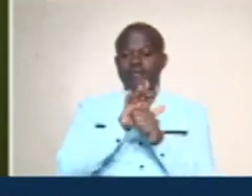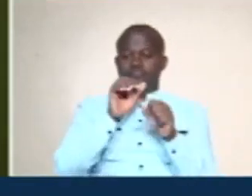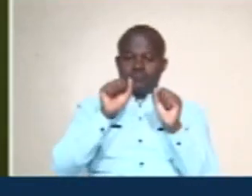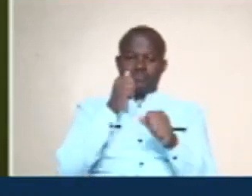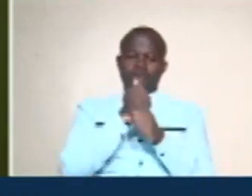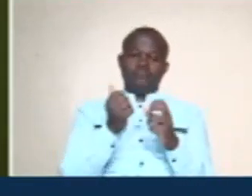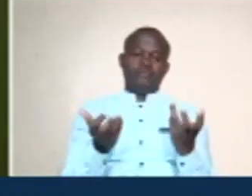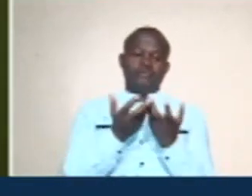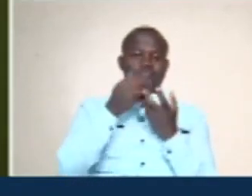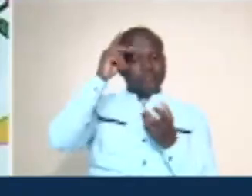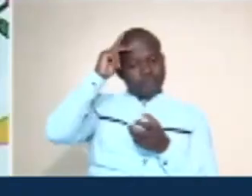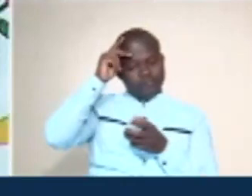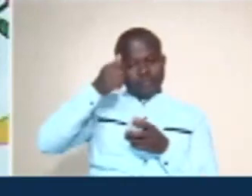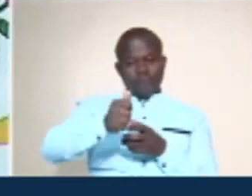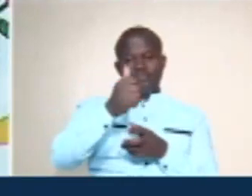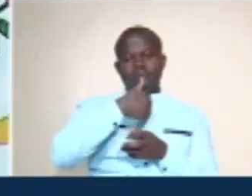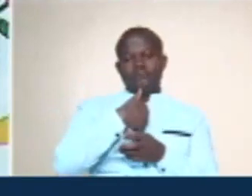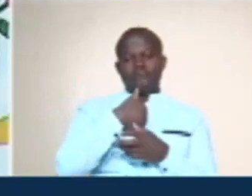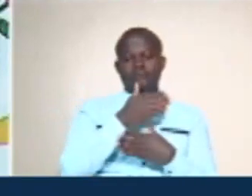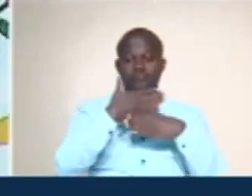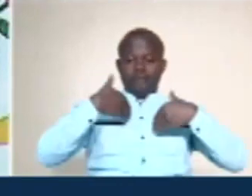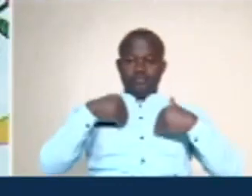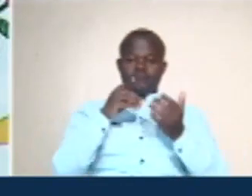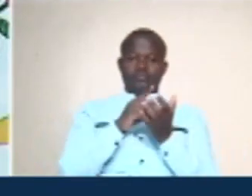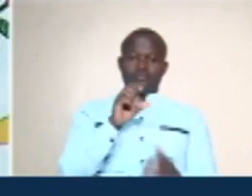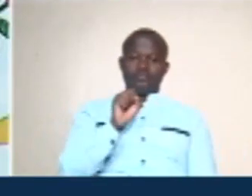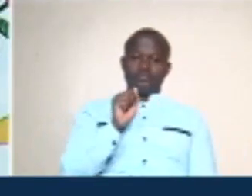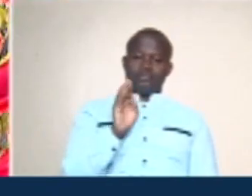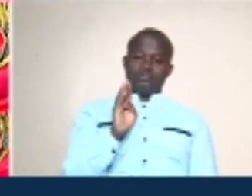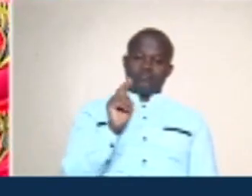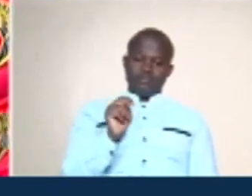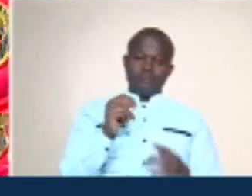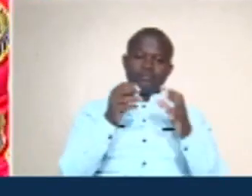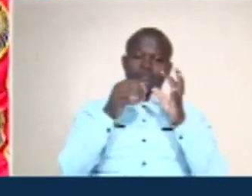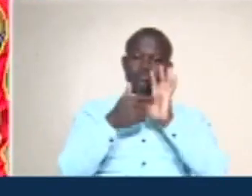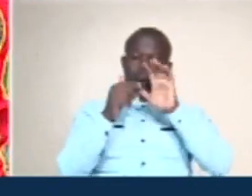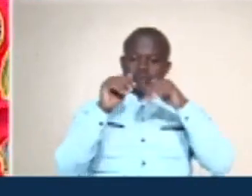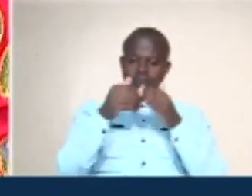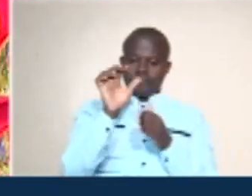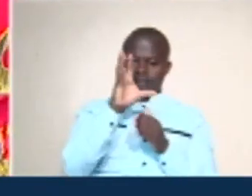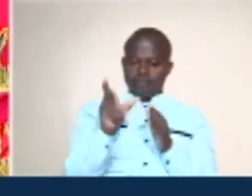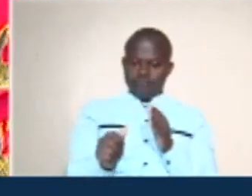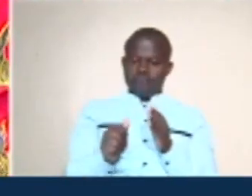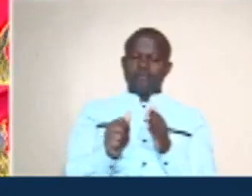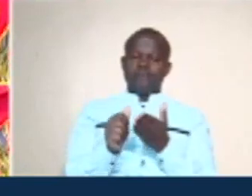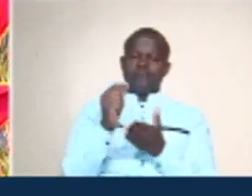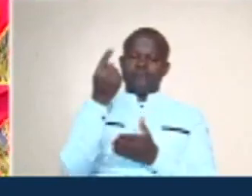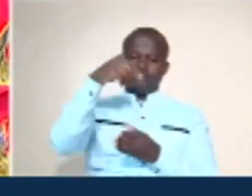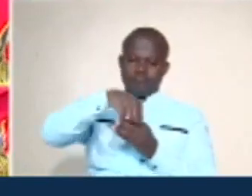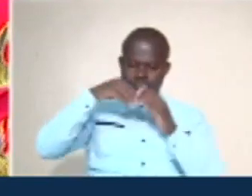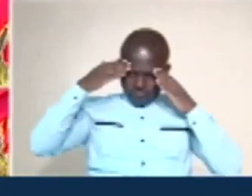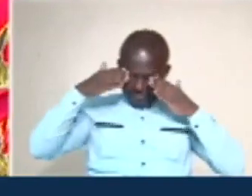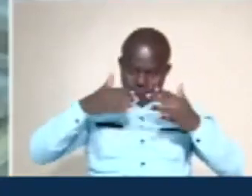rero bijyanye n'ubumenyi bafite. Minisitiri w'ubuzima Dr. Sabin Nsanzimana wagaragaza ko umugabane wa Afurika ari umwe mu